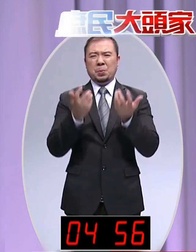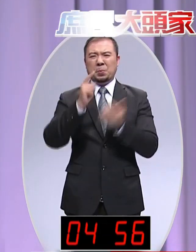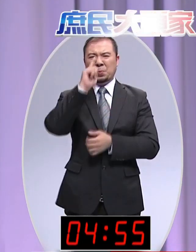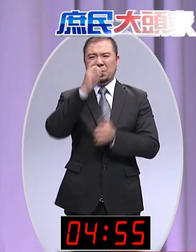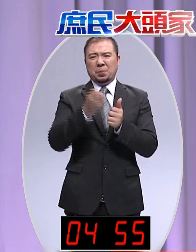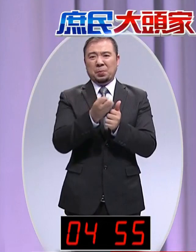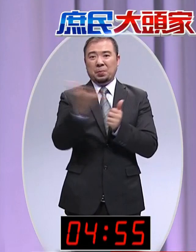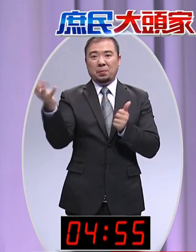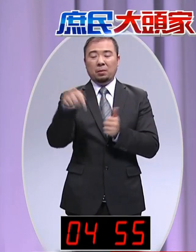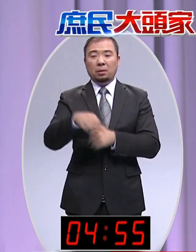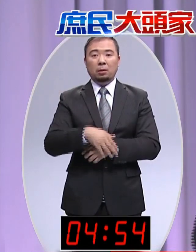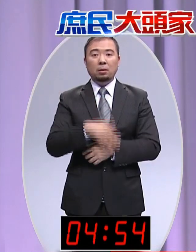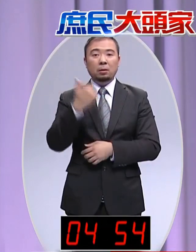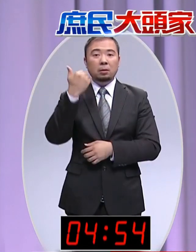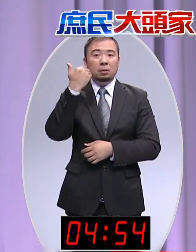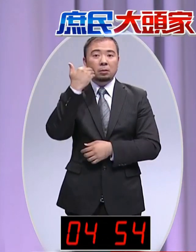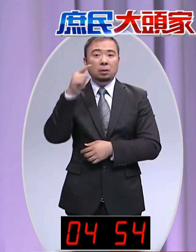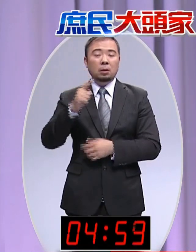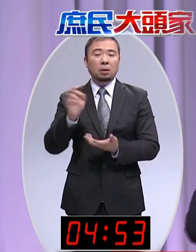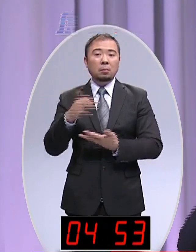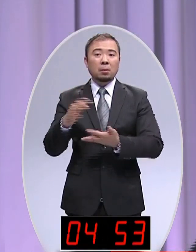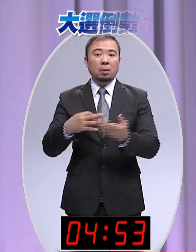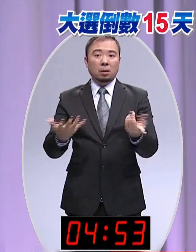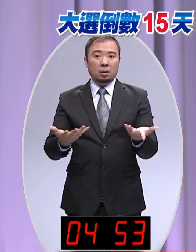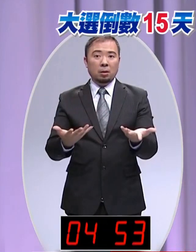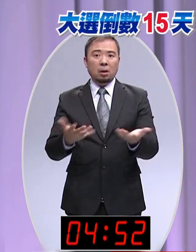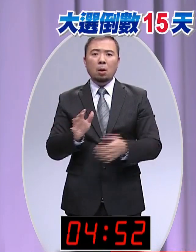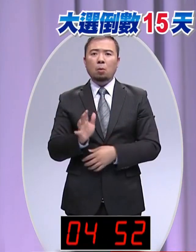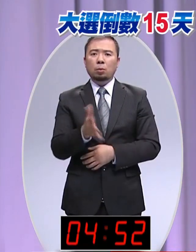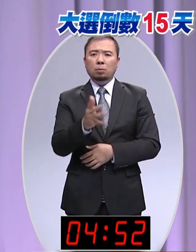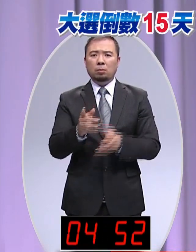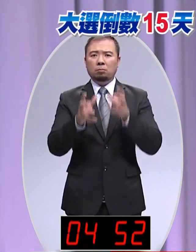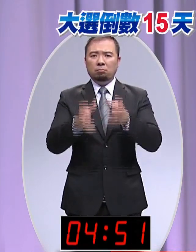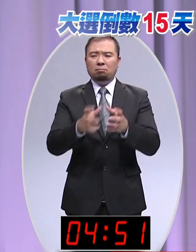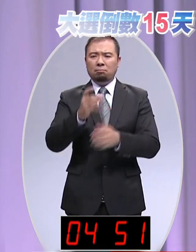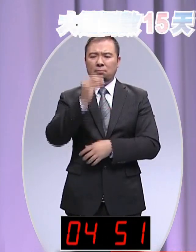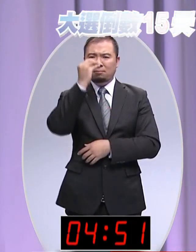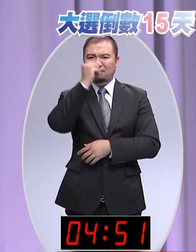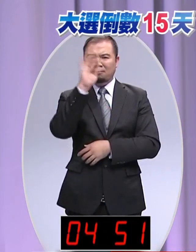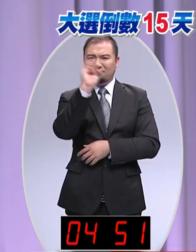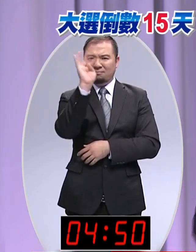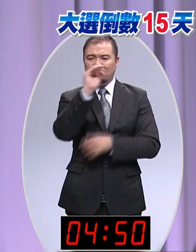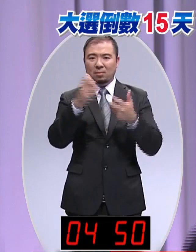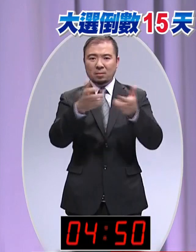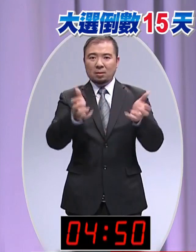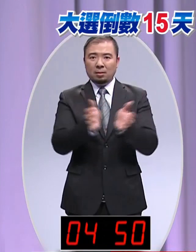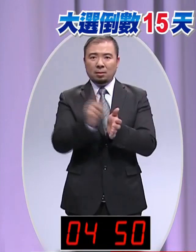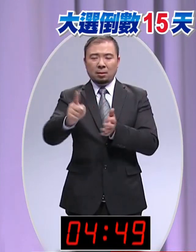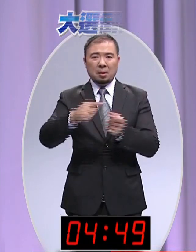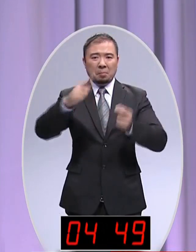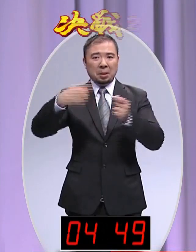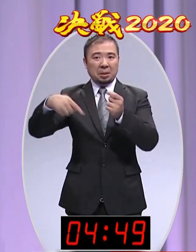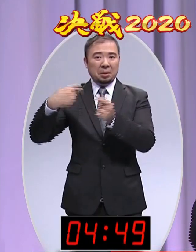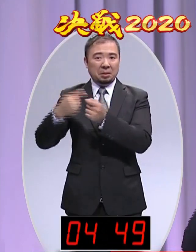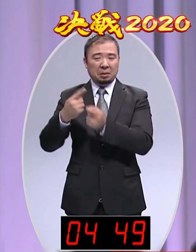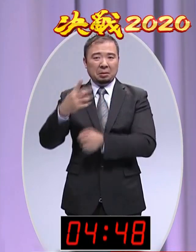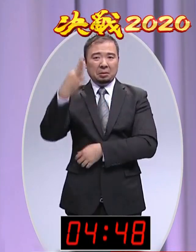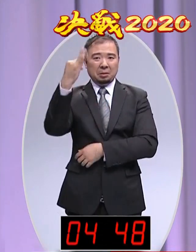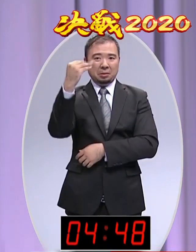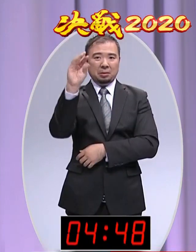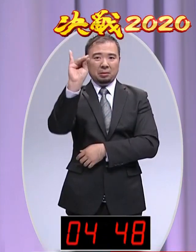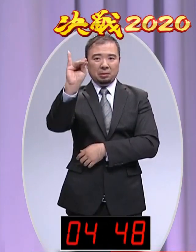生意？我们为什么要成立特征组？每一年几千亿的买煤炭，谁在买